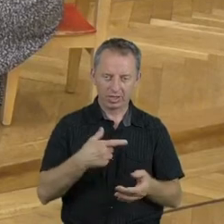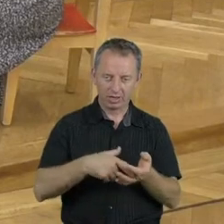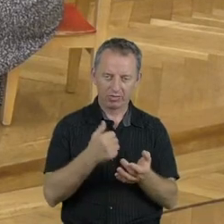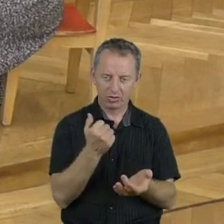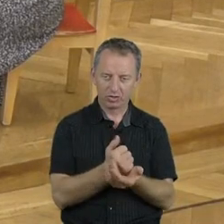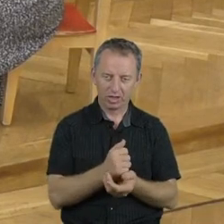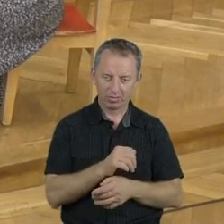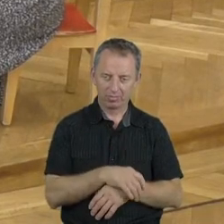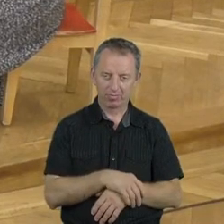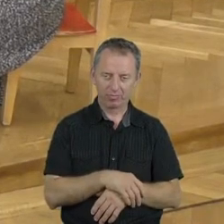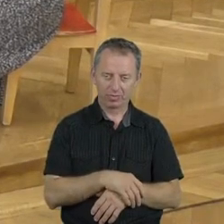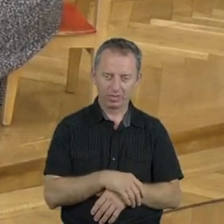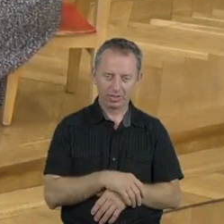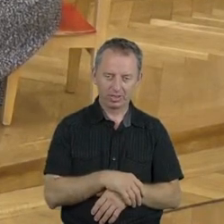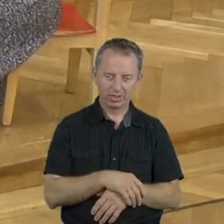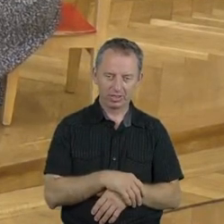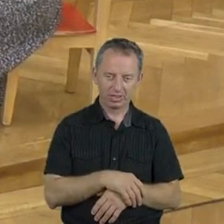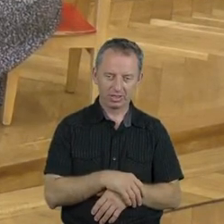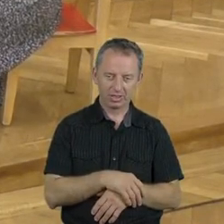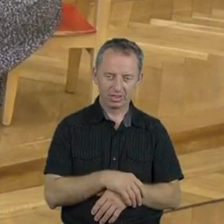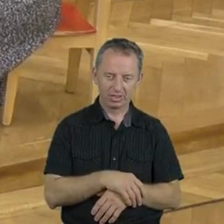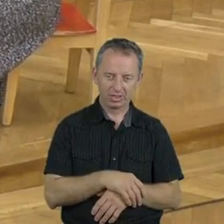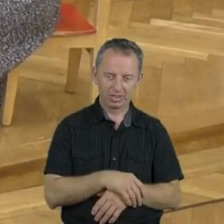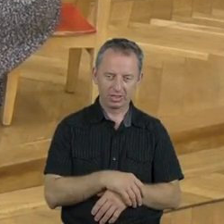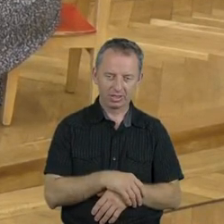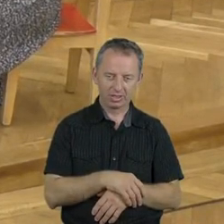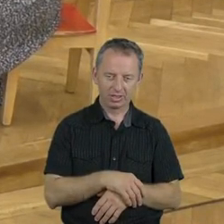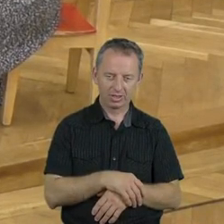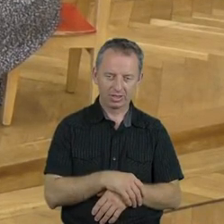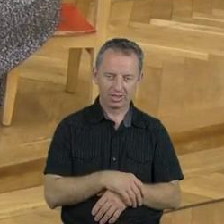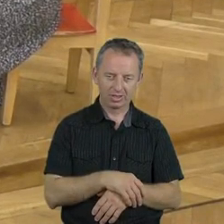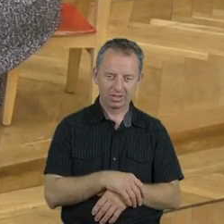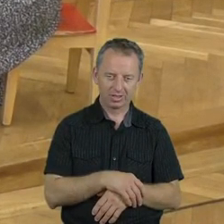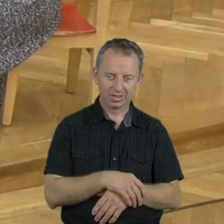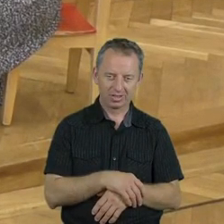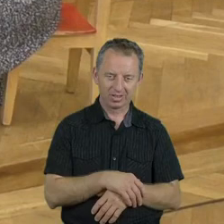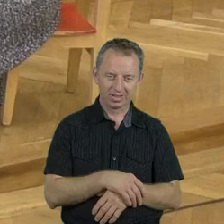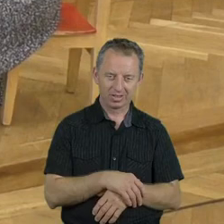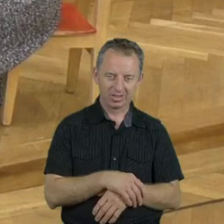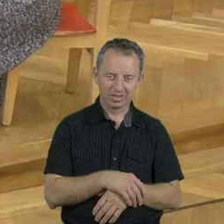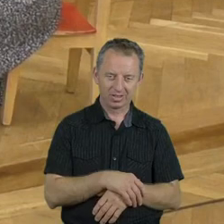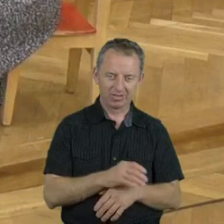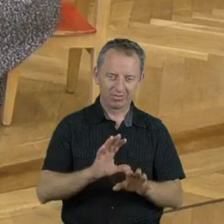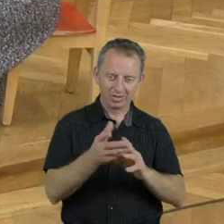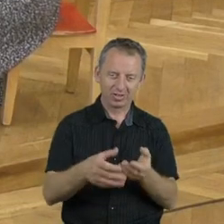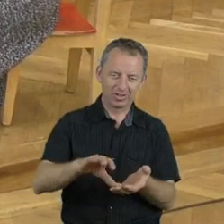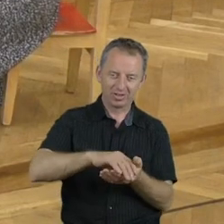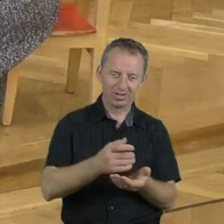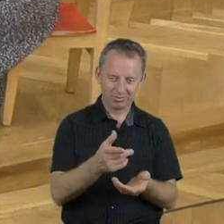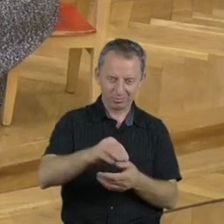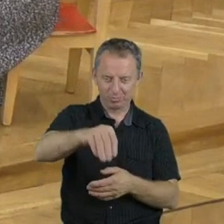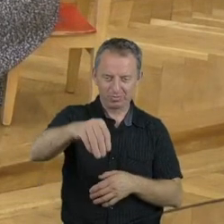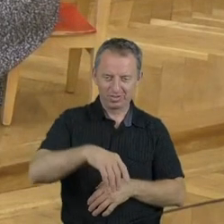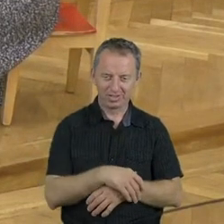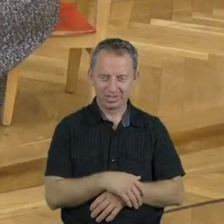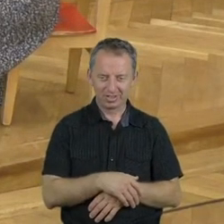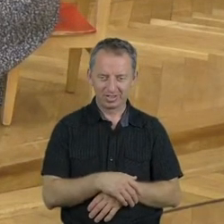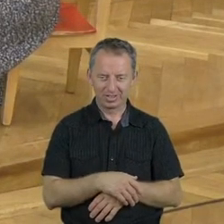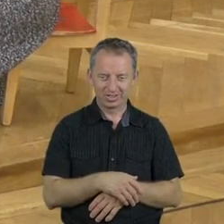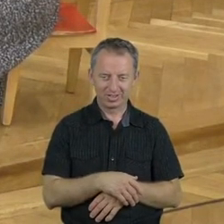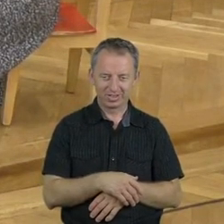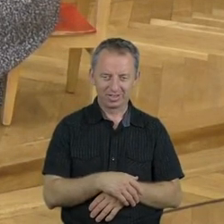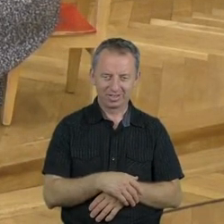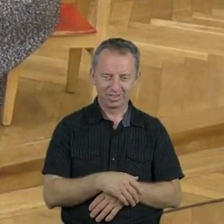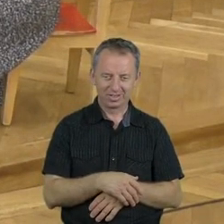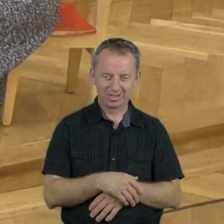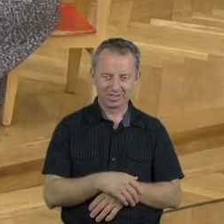gwoździkami. Pomożesz mi powkładać tu do pudełeczka, Marcelku? Proszę, bo mi się wszystkie wysypały. Wrzuć proszę do pudełeczka. Tak,